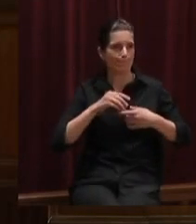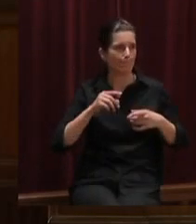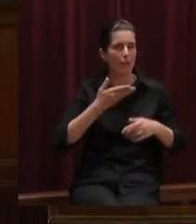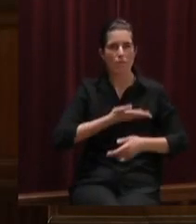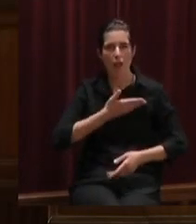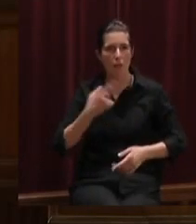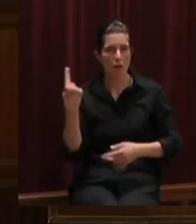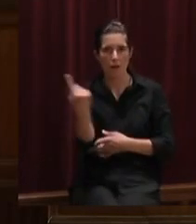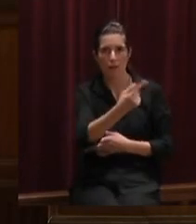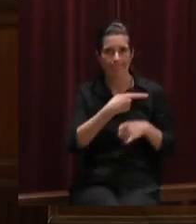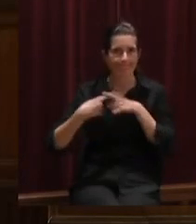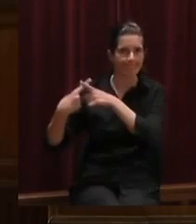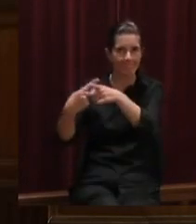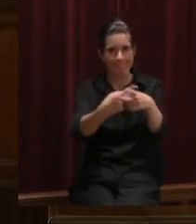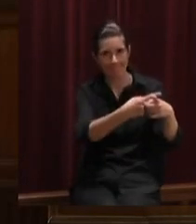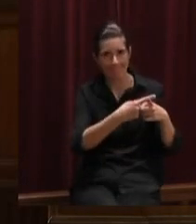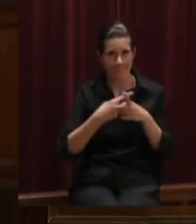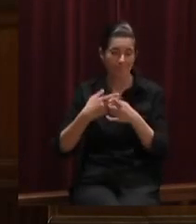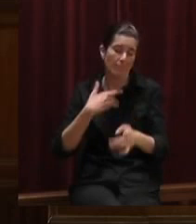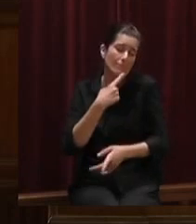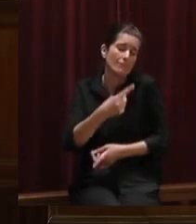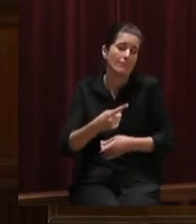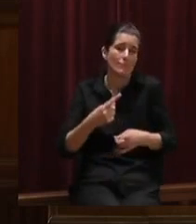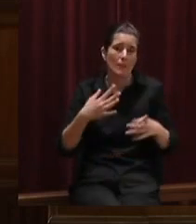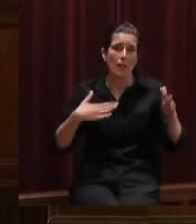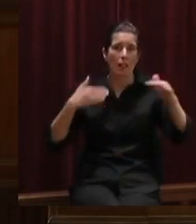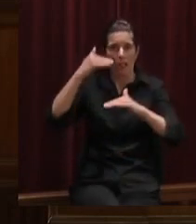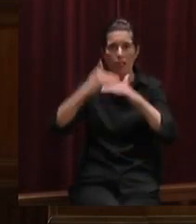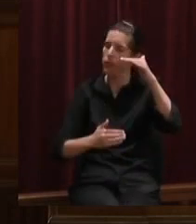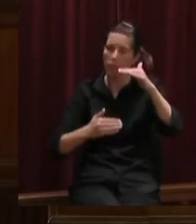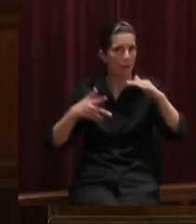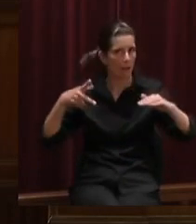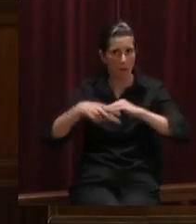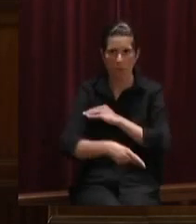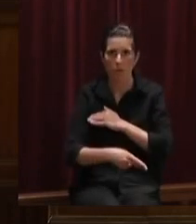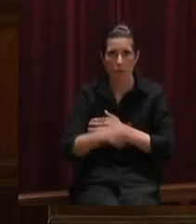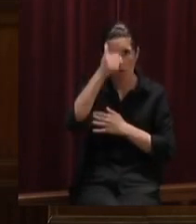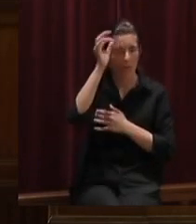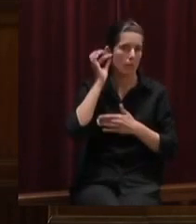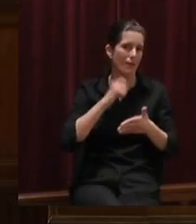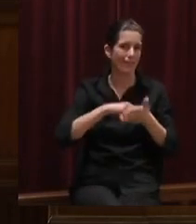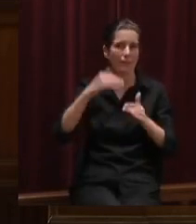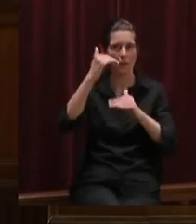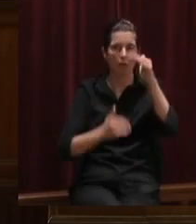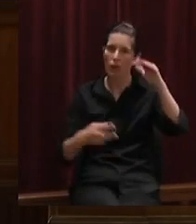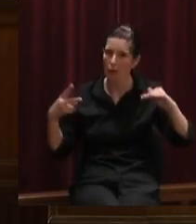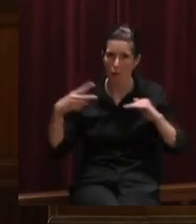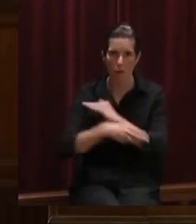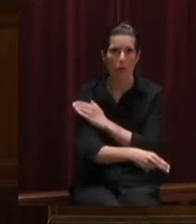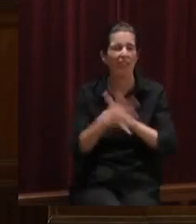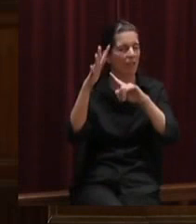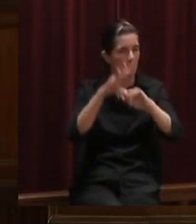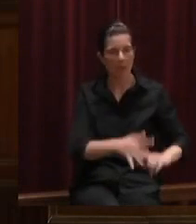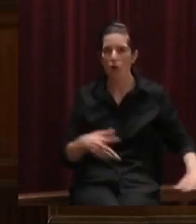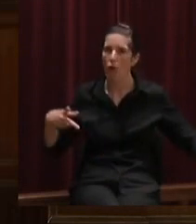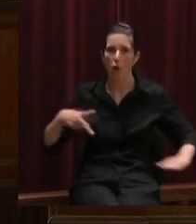tot el que ens uneix, reduint la desigualtat social, lluitant contra la bretxa salarial, desterrant la discriminació,